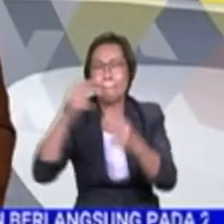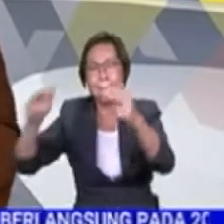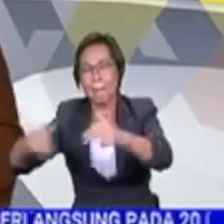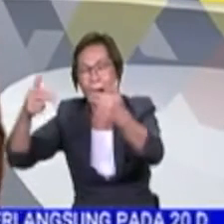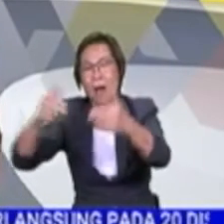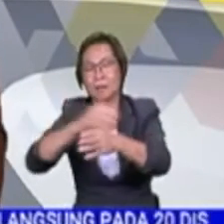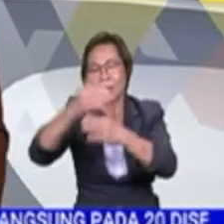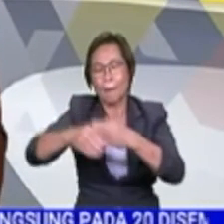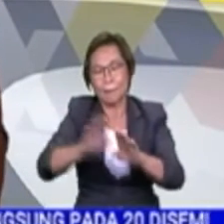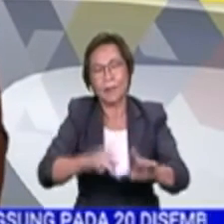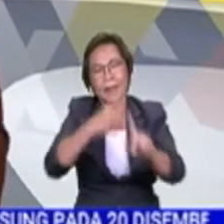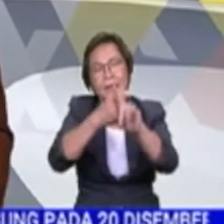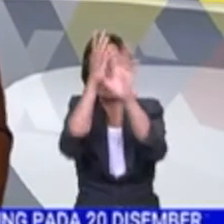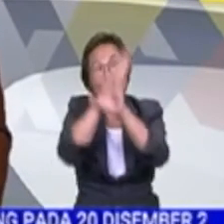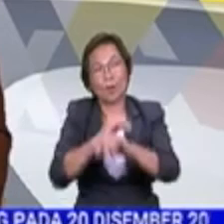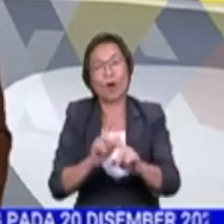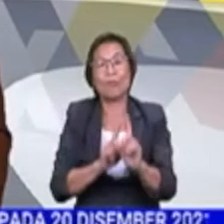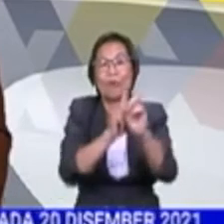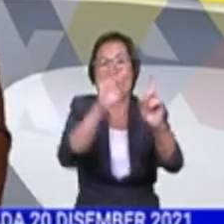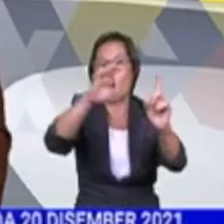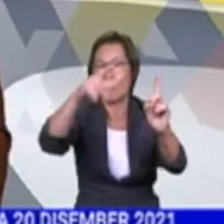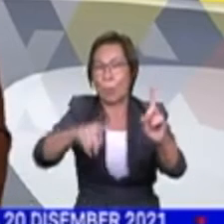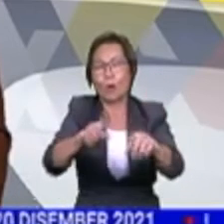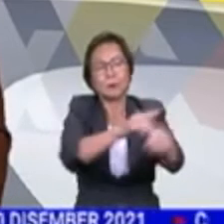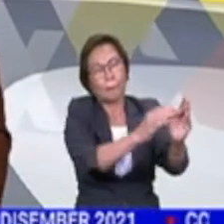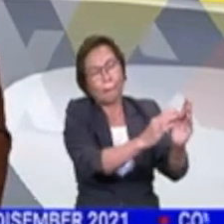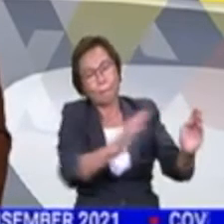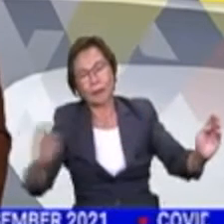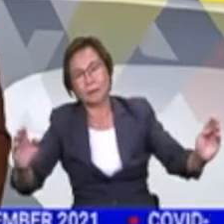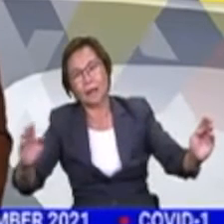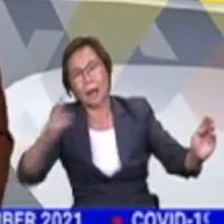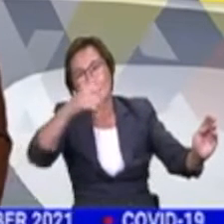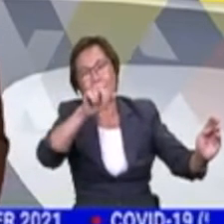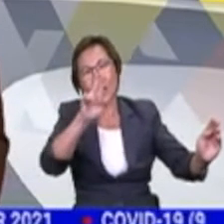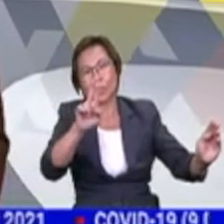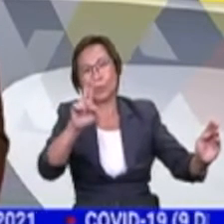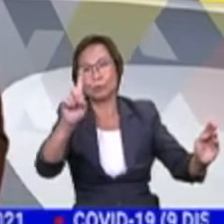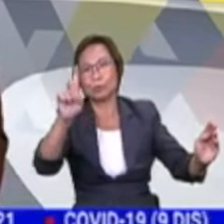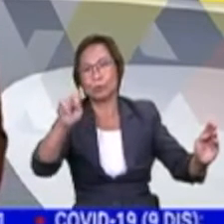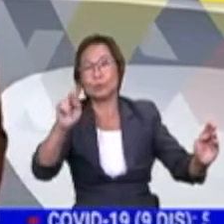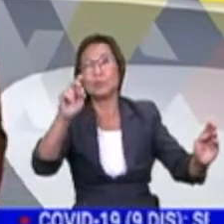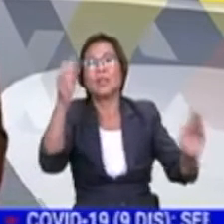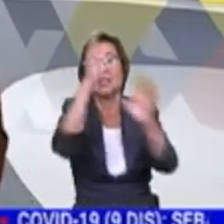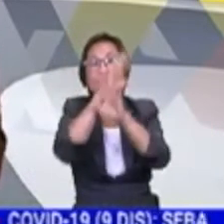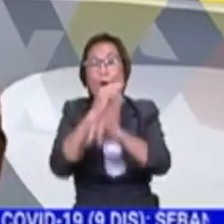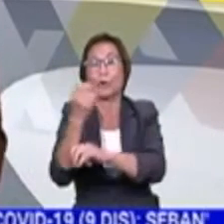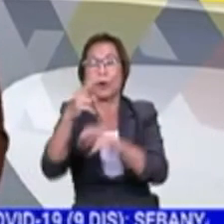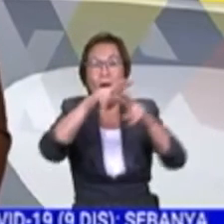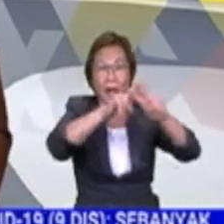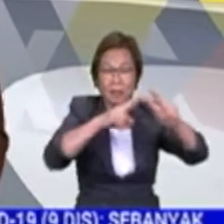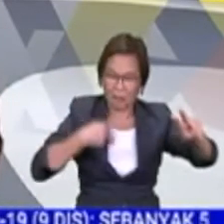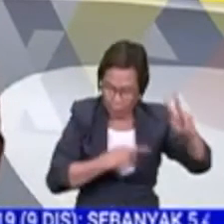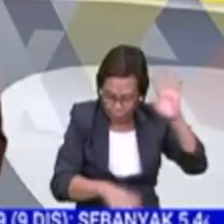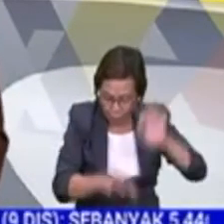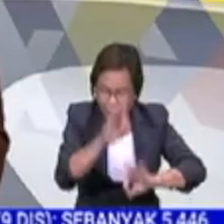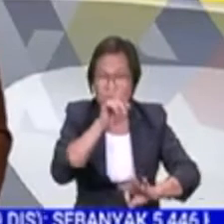Sarawak. Patuhi prosedur operasi standard sepanjang pilihan raya umum Dewan Undangan Negeri Sarawak ke-12 ini. Hashtag kami